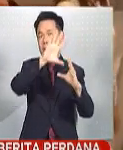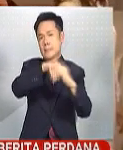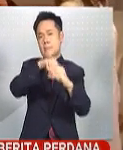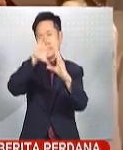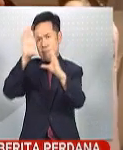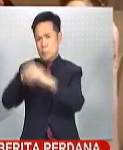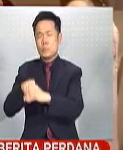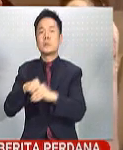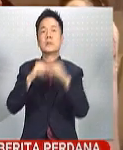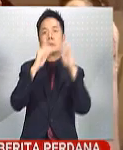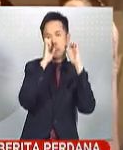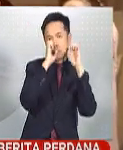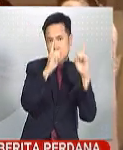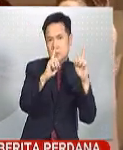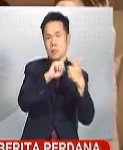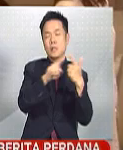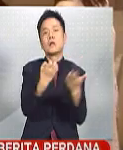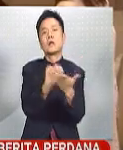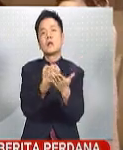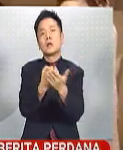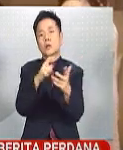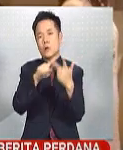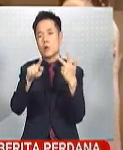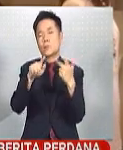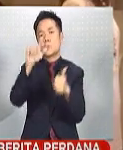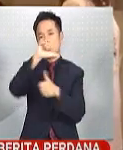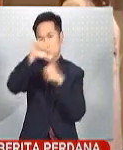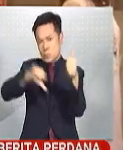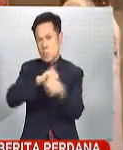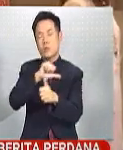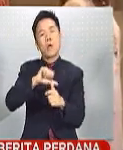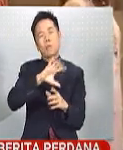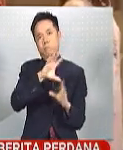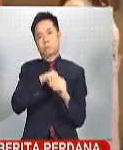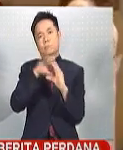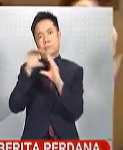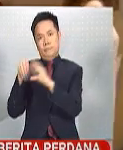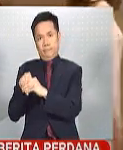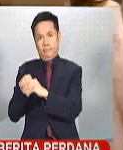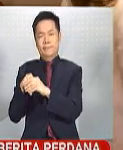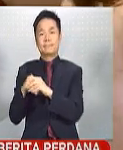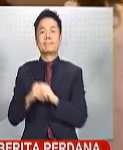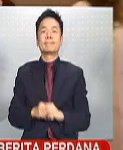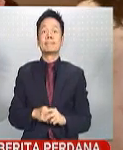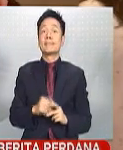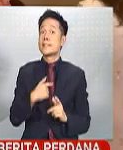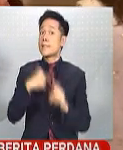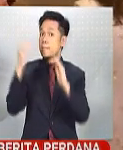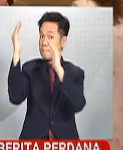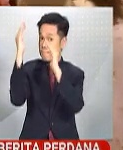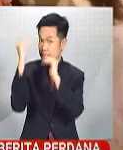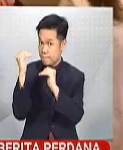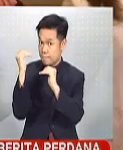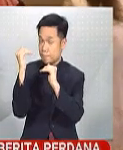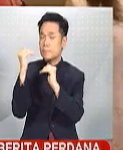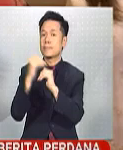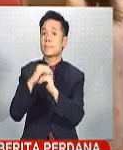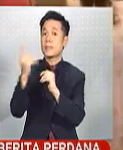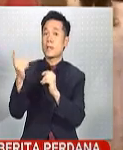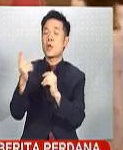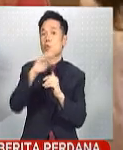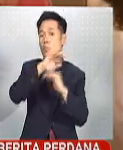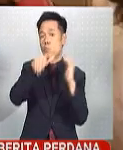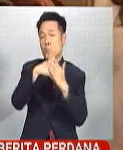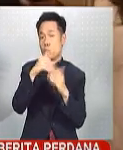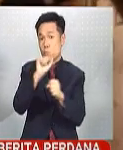segi pendidikan, ekonomi, sosial sebagainya. Dan saya harap bantuan daripada pejabat